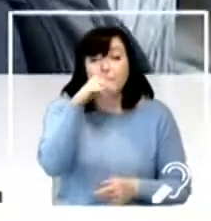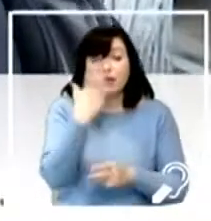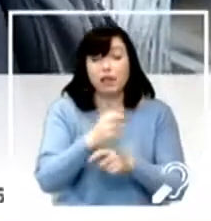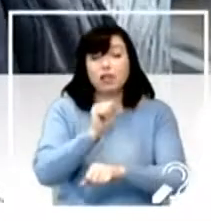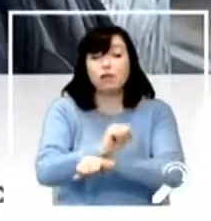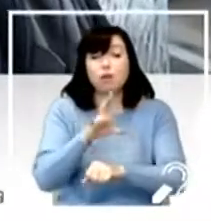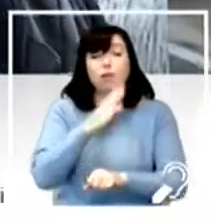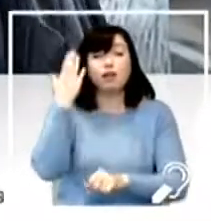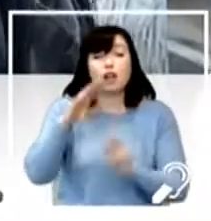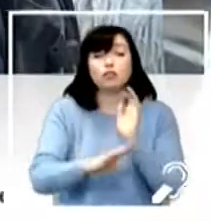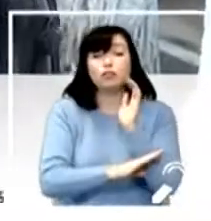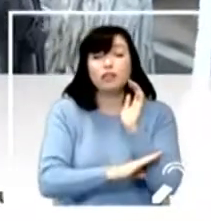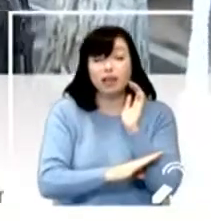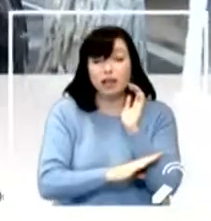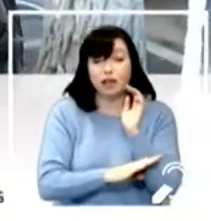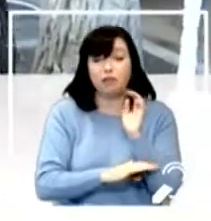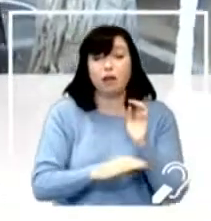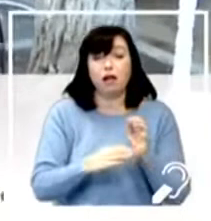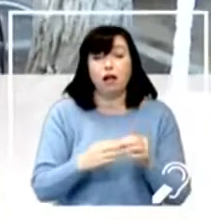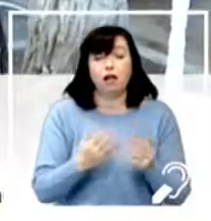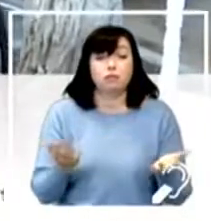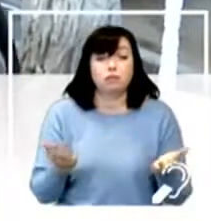erau niște copaci. În momentul în care au instalat pavajul,